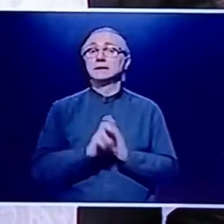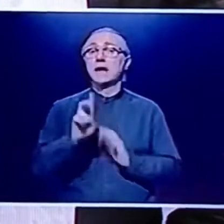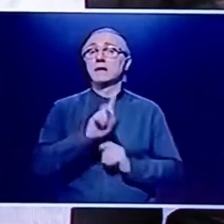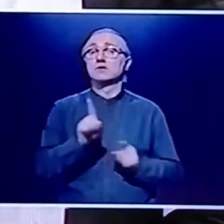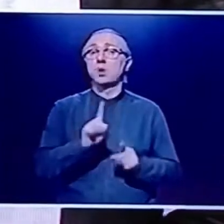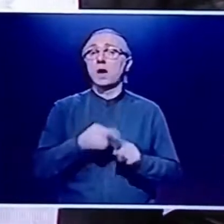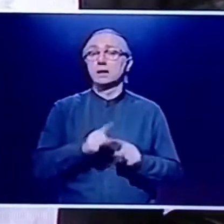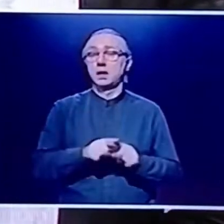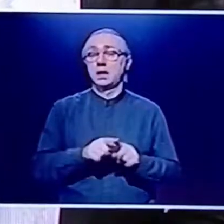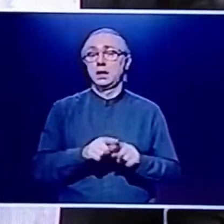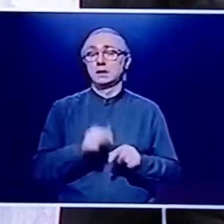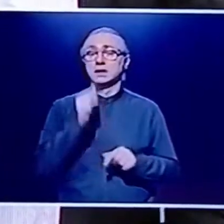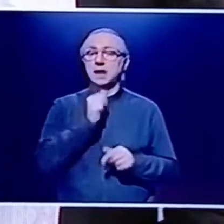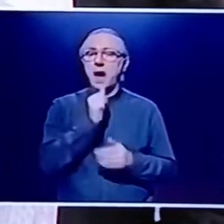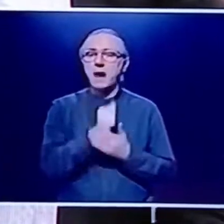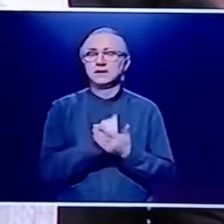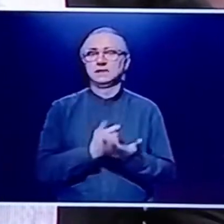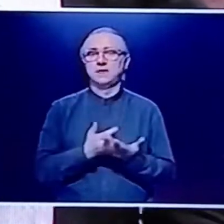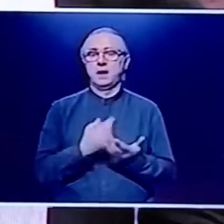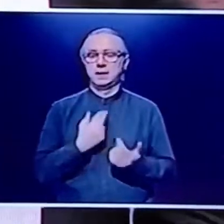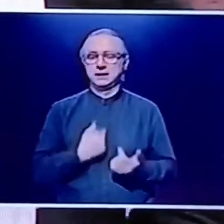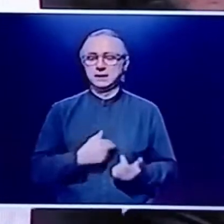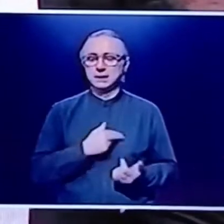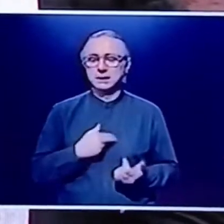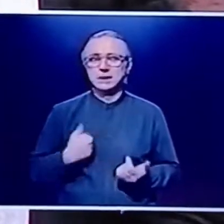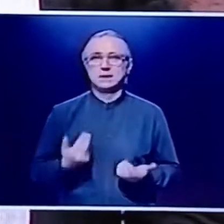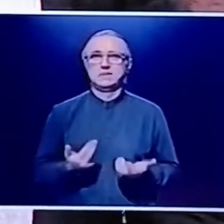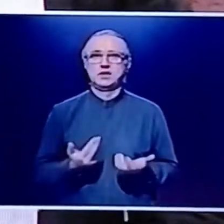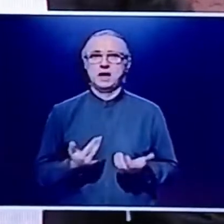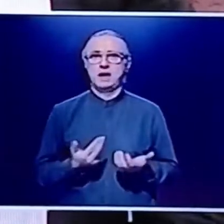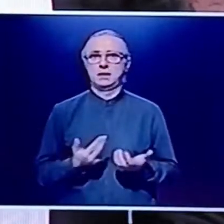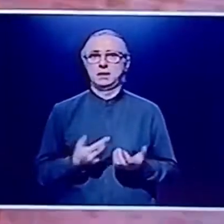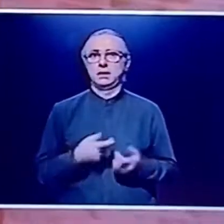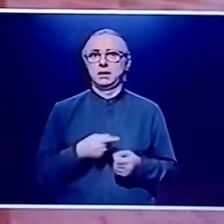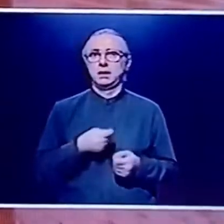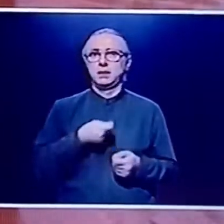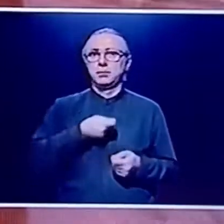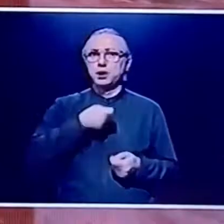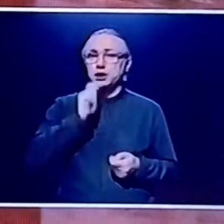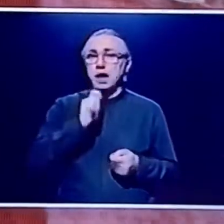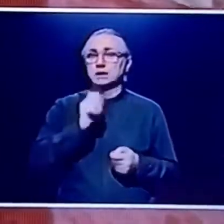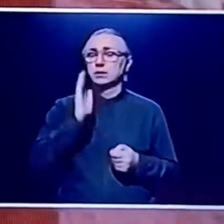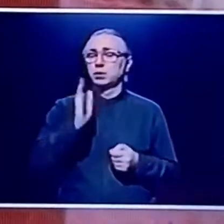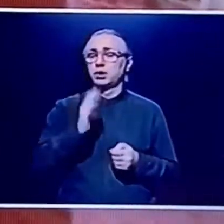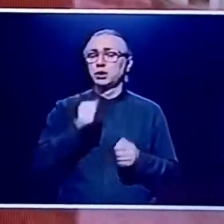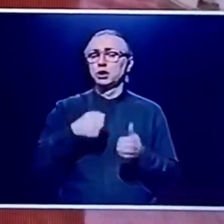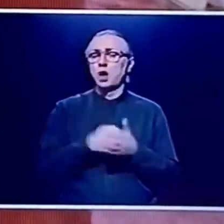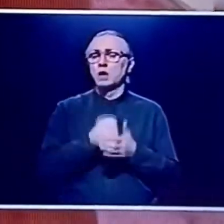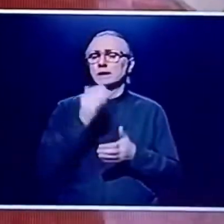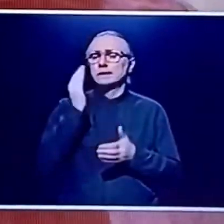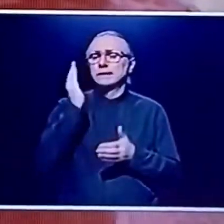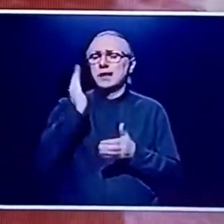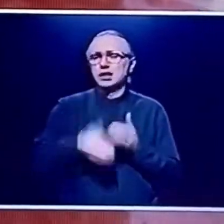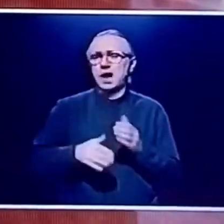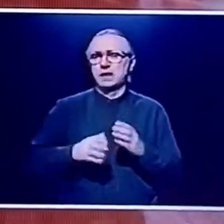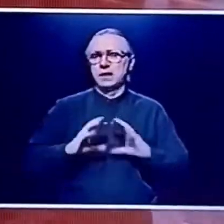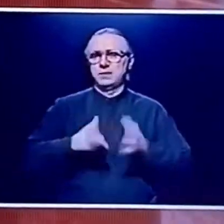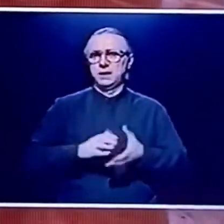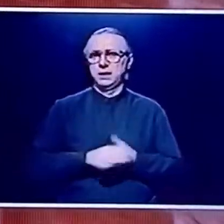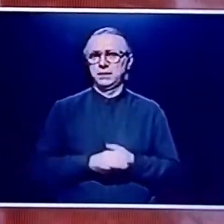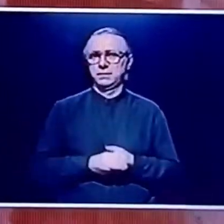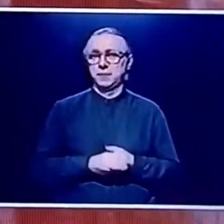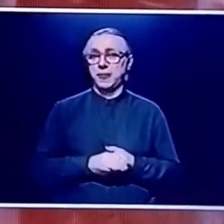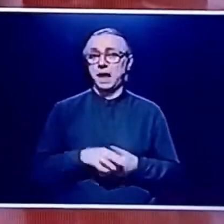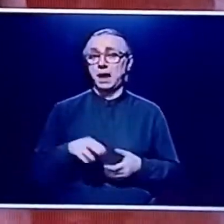таинство, это причастие. Вот он у святых отцов подчеркнул, что причастие будет до скончания веков. Он осознал, что при патриархе